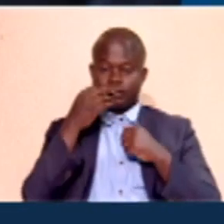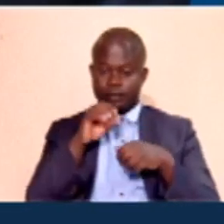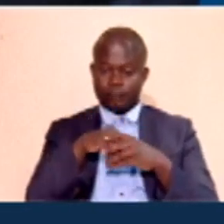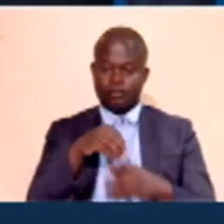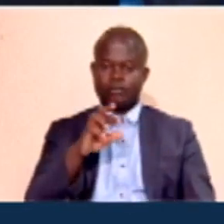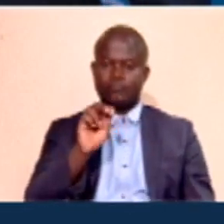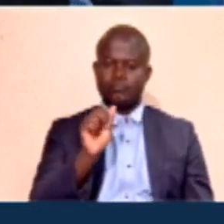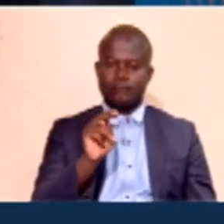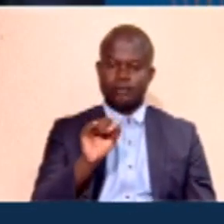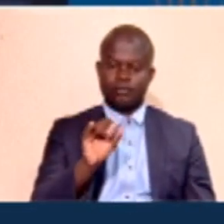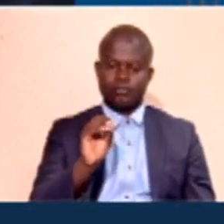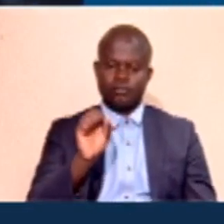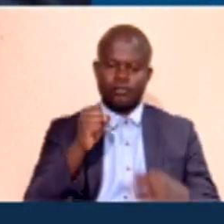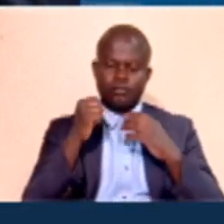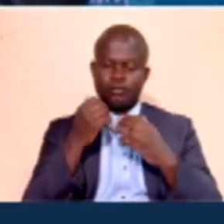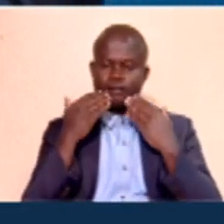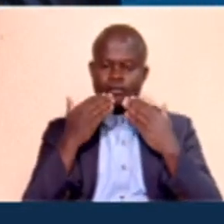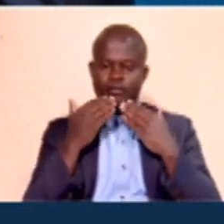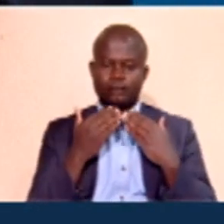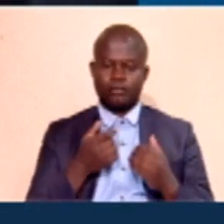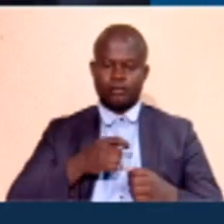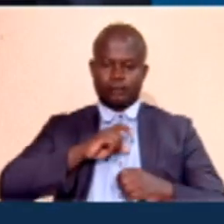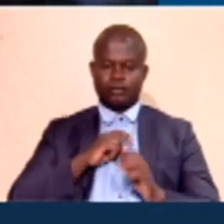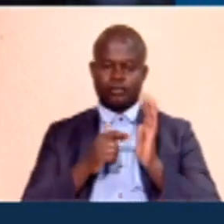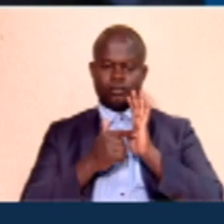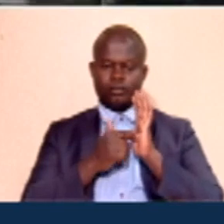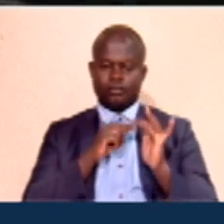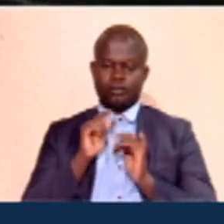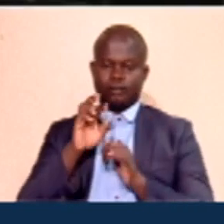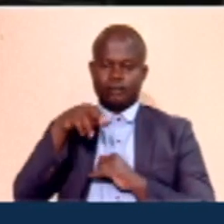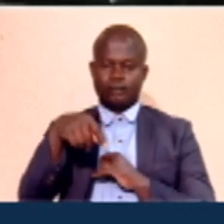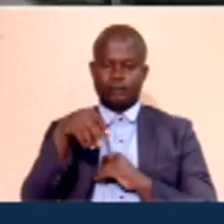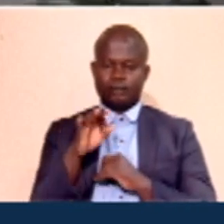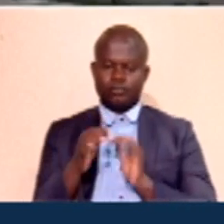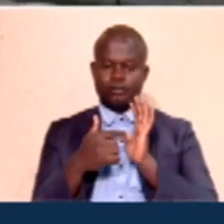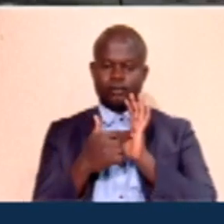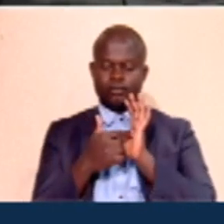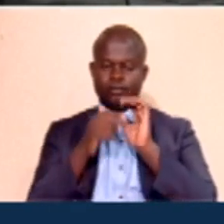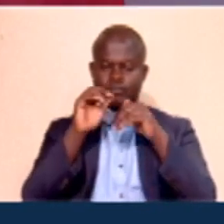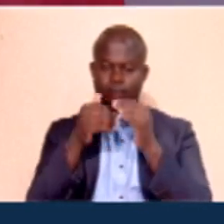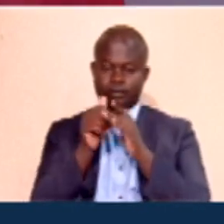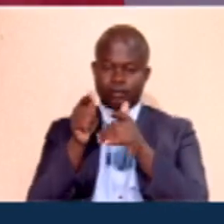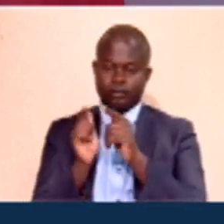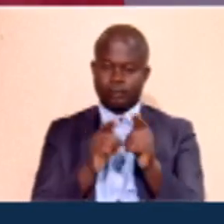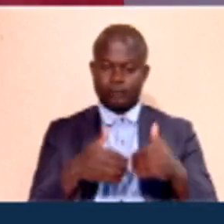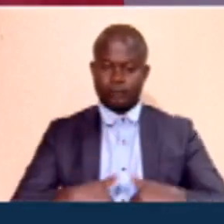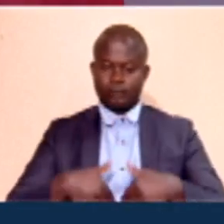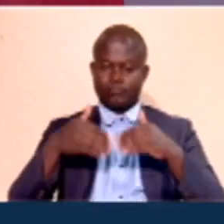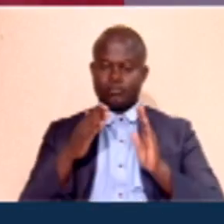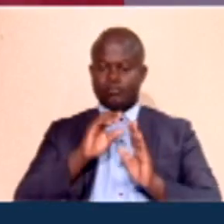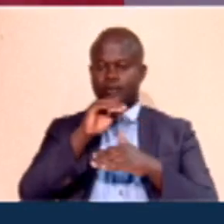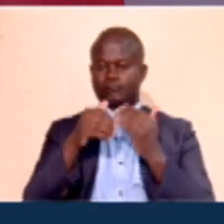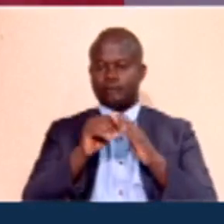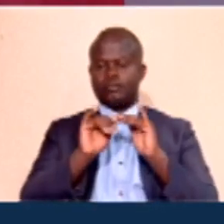François Nkurikimfura yashimiye ubutwari bwaranze ingabo za FPR Inkotanyi, agaragaza ko benshi bagiye ku rugamba ari urubyiruko, abandi